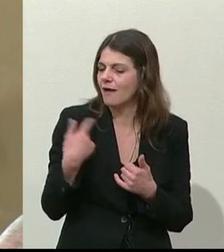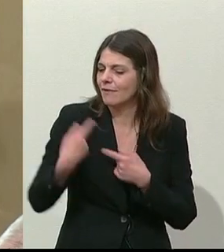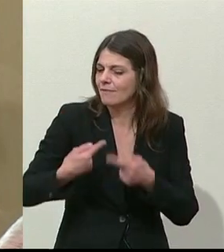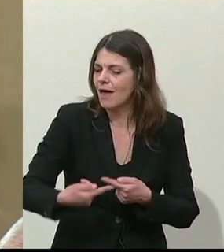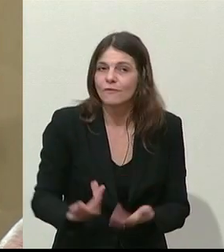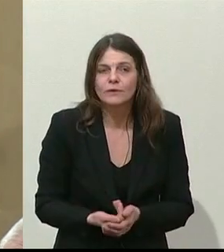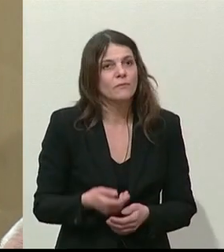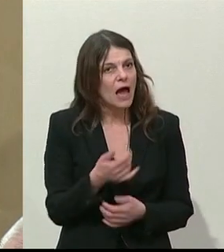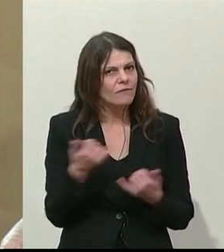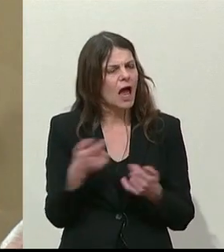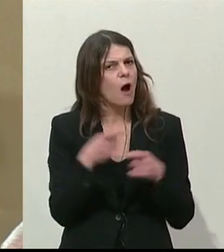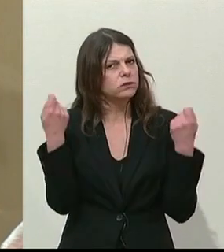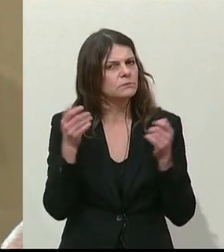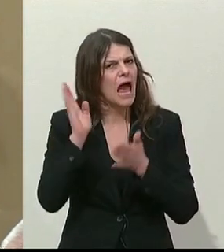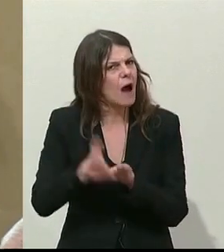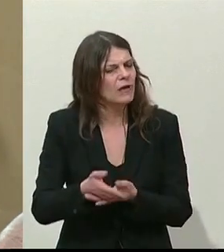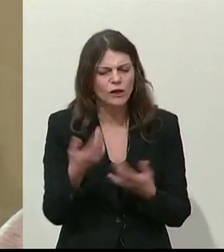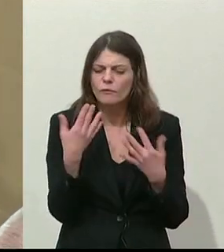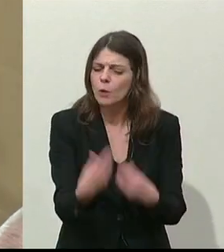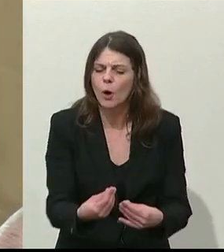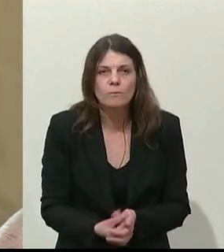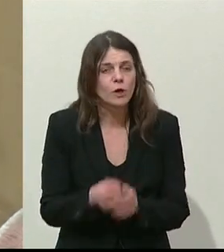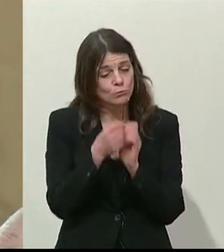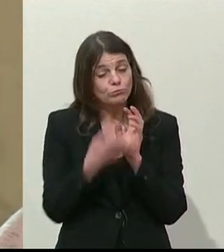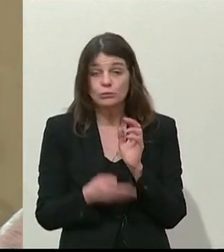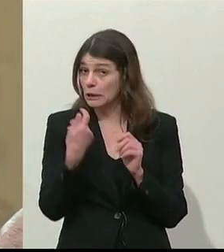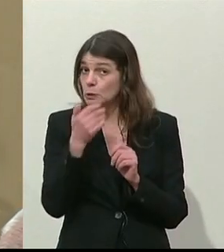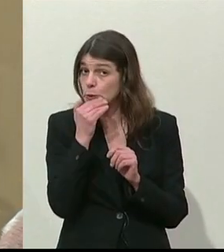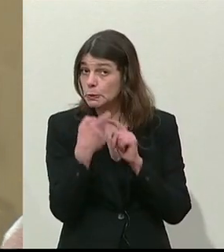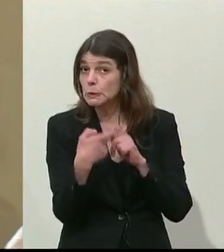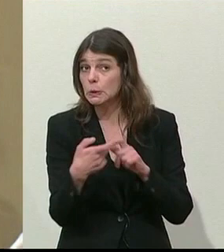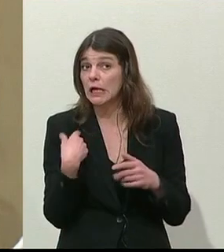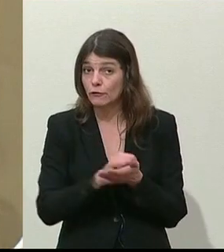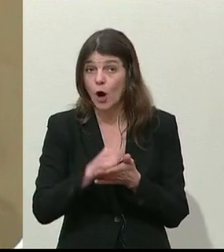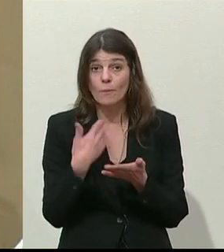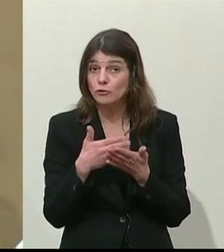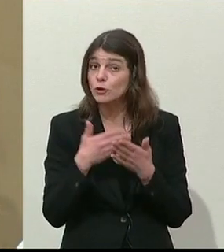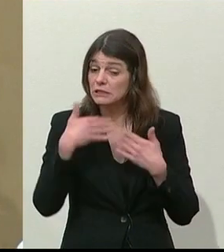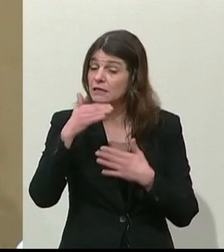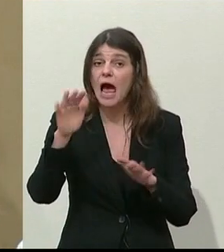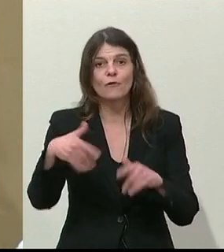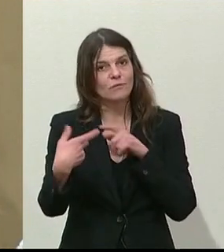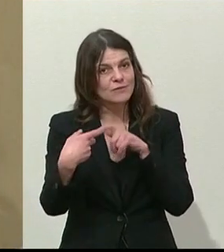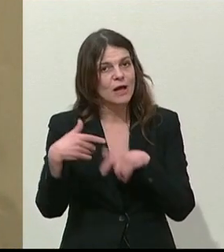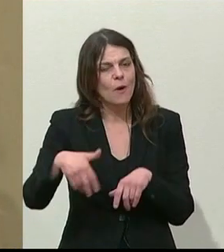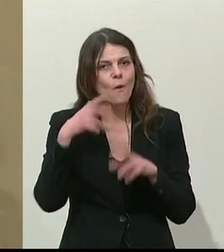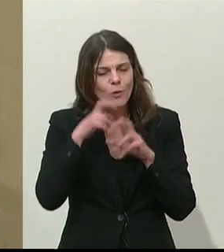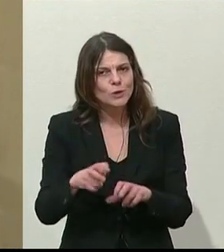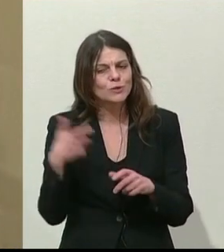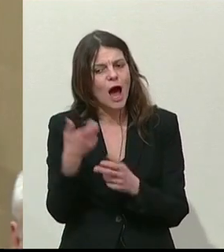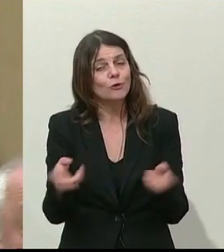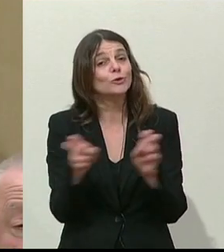Betrieb selbst Abfertigungen mitnimmt. Also, wir haben genug zu diskutieren. Ich freue mich sehr, sehr auf die Debatten, die dann im Untersuchungsausschuss auf